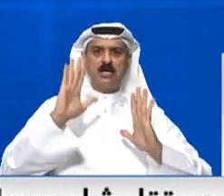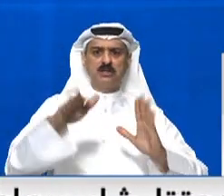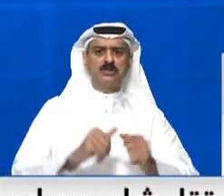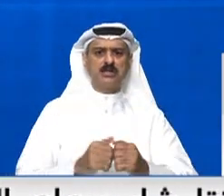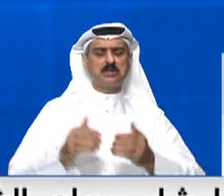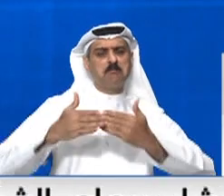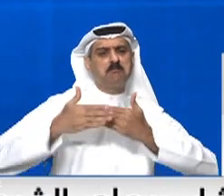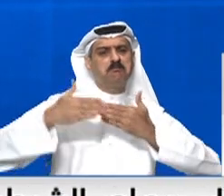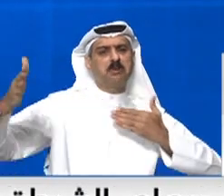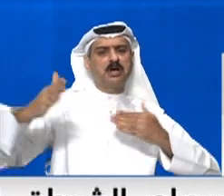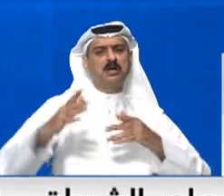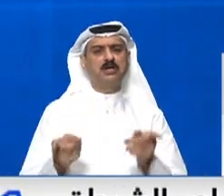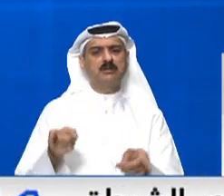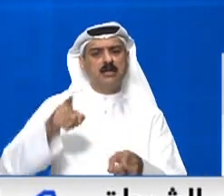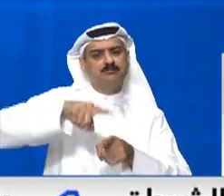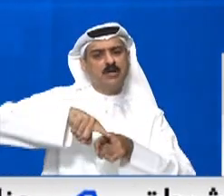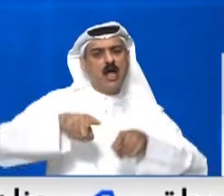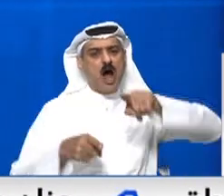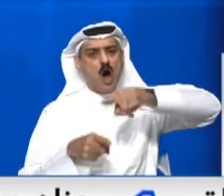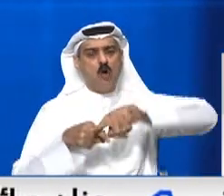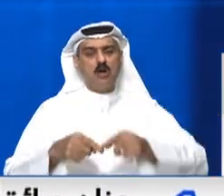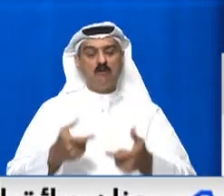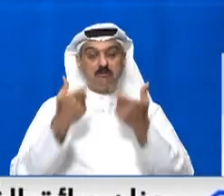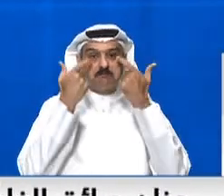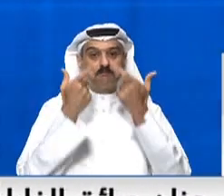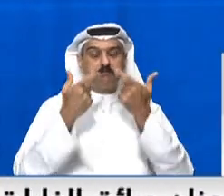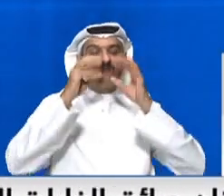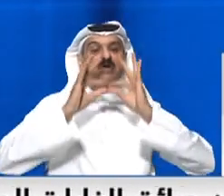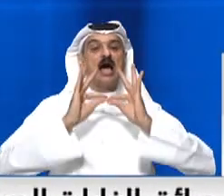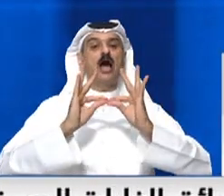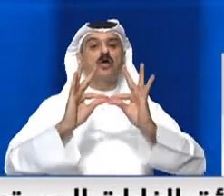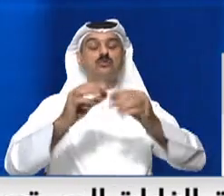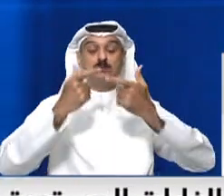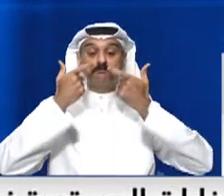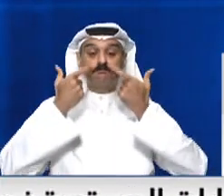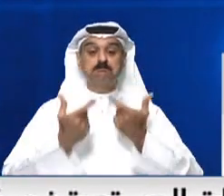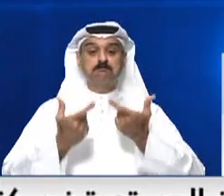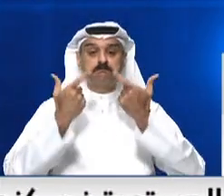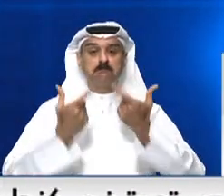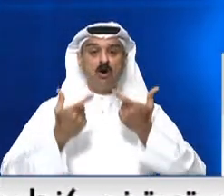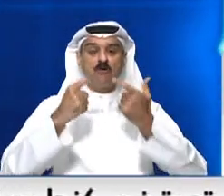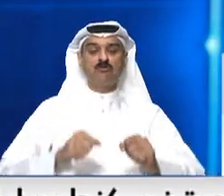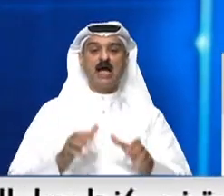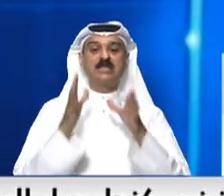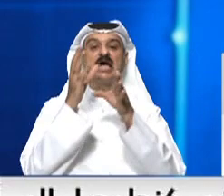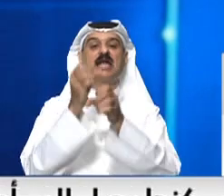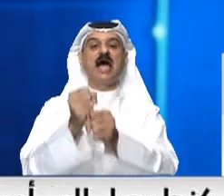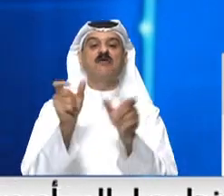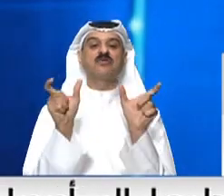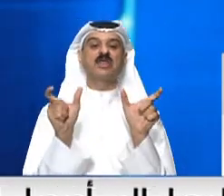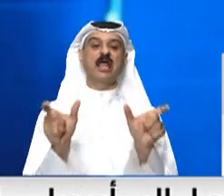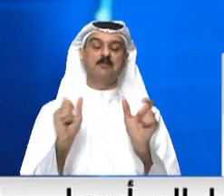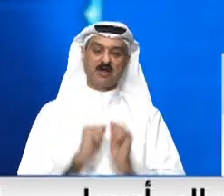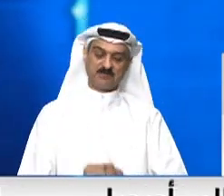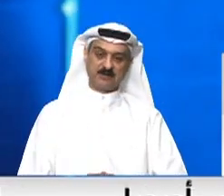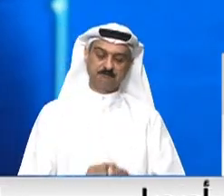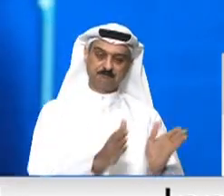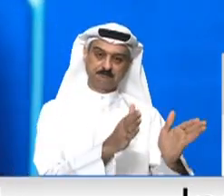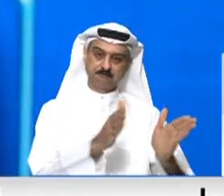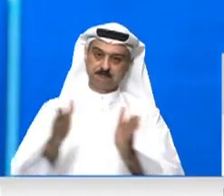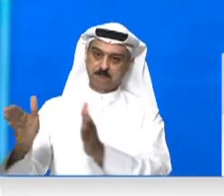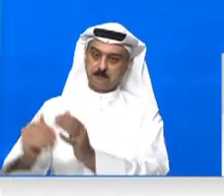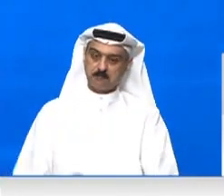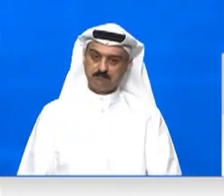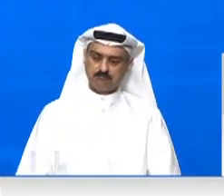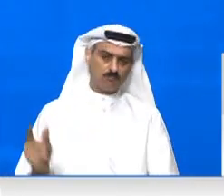أهلهم وذويهم ويقظتهم الدائمة لخدمة الوطن والحفاظ على أمنه واستقراره. واستمع معاليه إلى